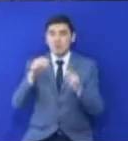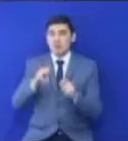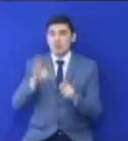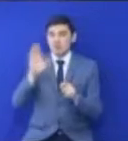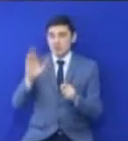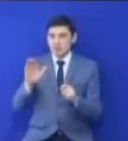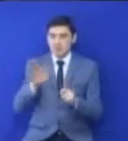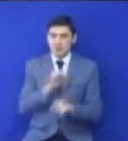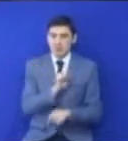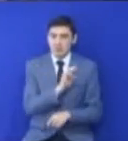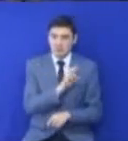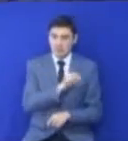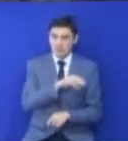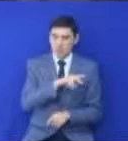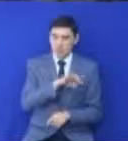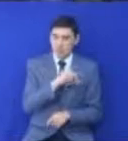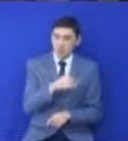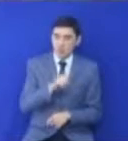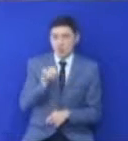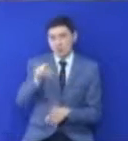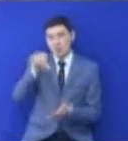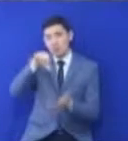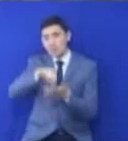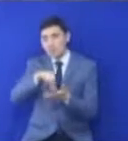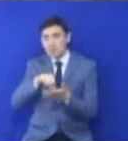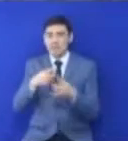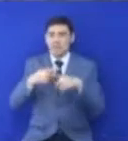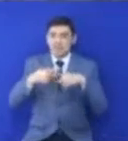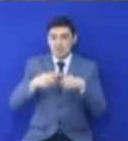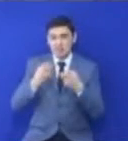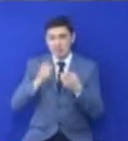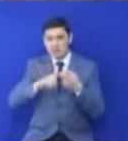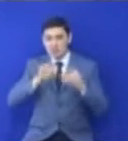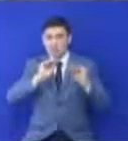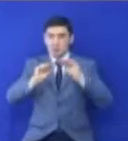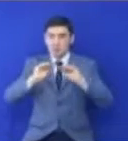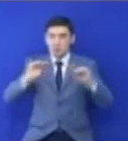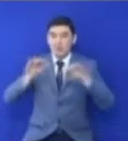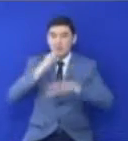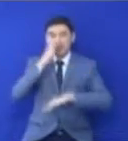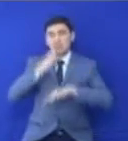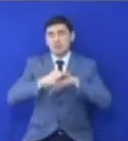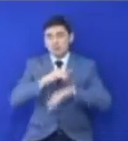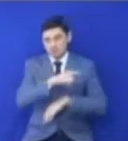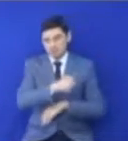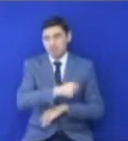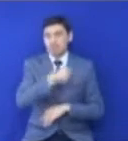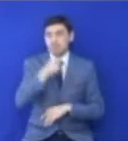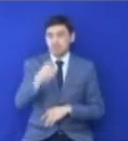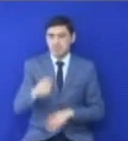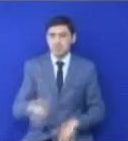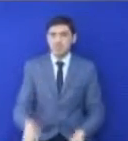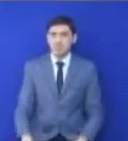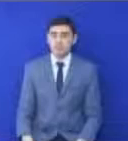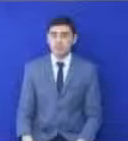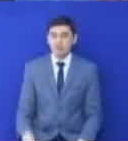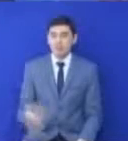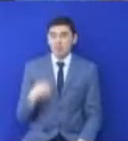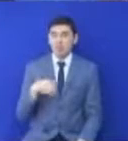Семенович телеорталықтағы техникалық жұмыстарды жолға қоюға жауапты маман ретінде бекітіледі.